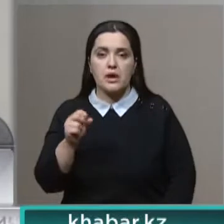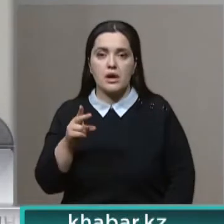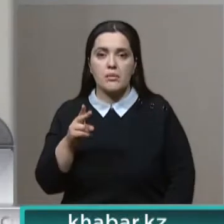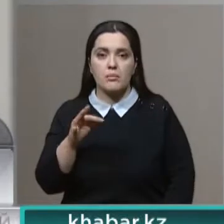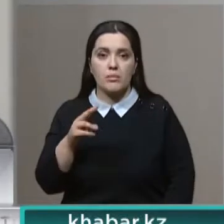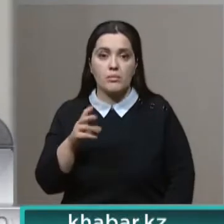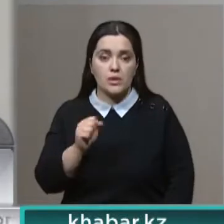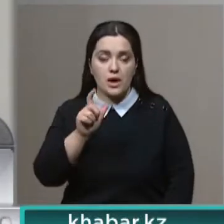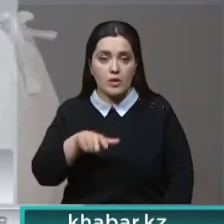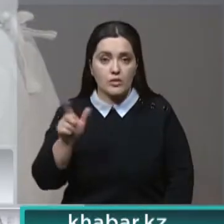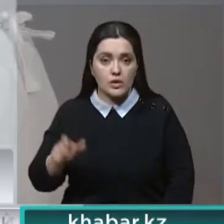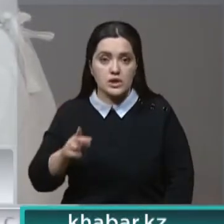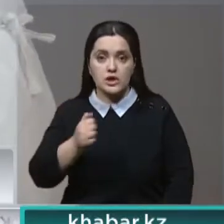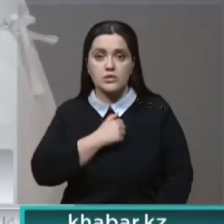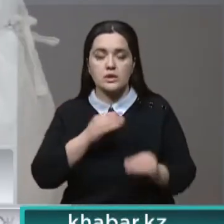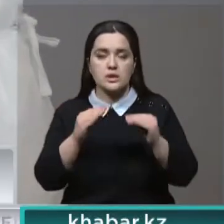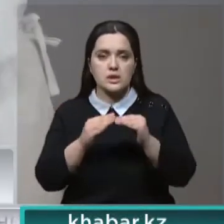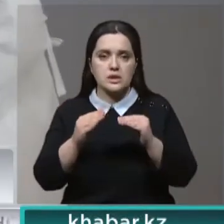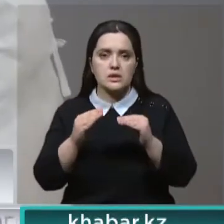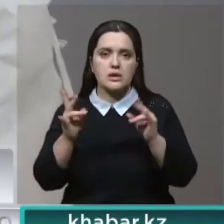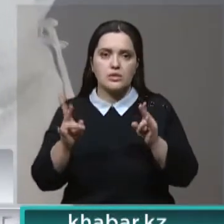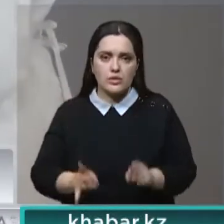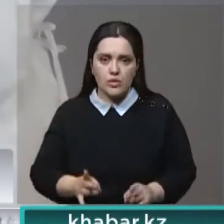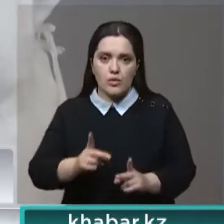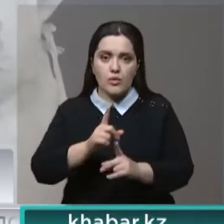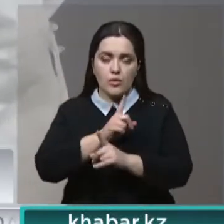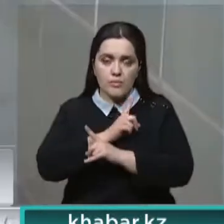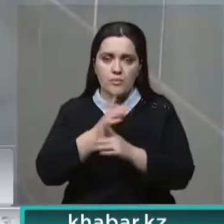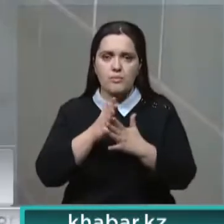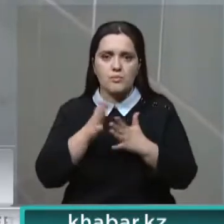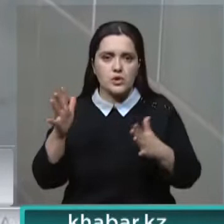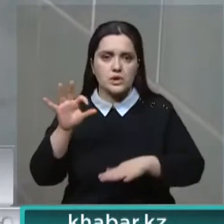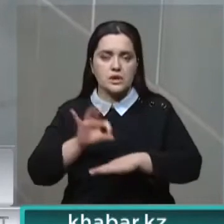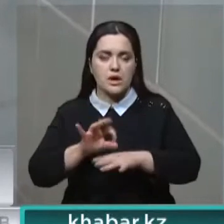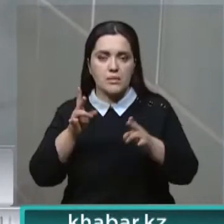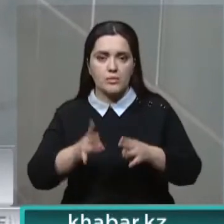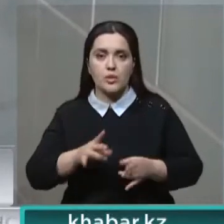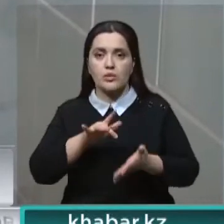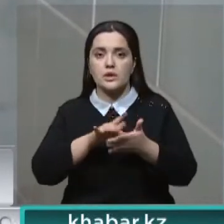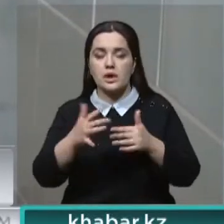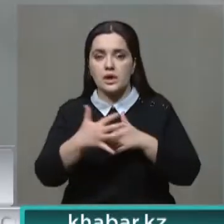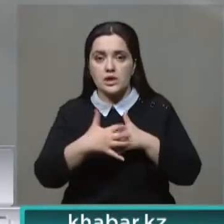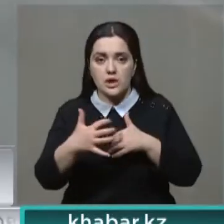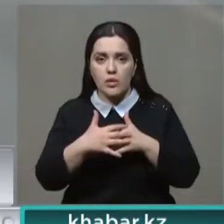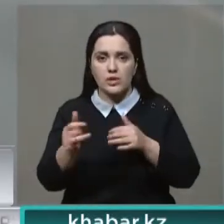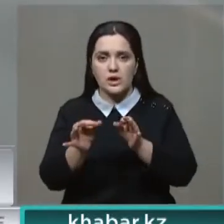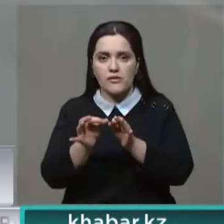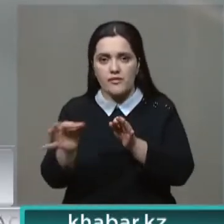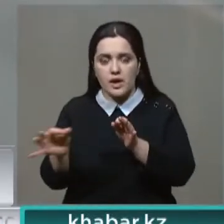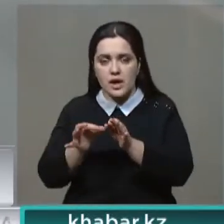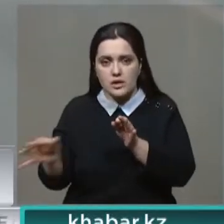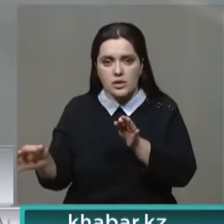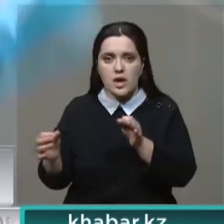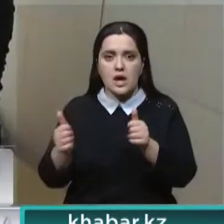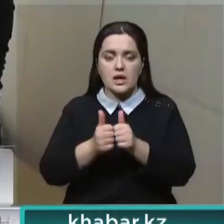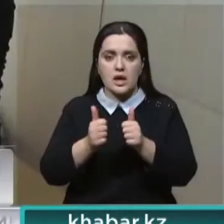порядка 7 тысяч акмолинцев, к сожалению, 10 случаев с летальным исходом. Больше всего заболевших в Кокшетау и в